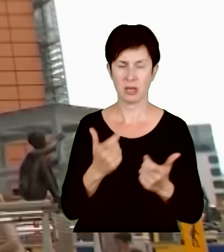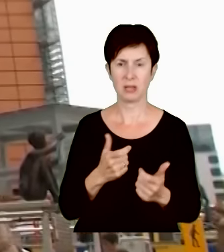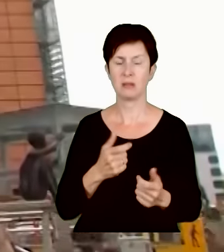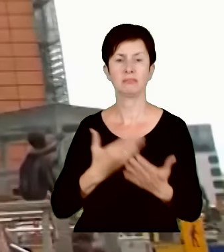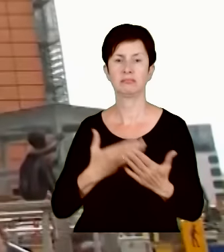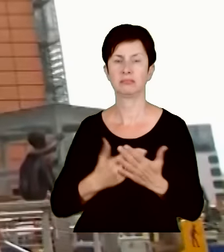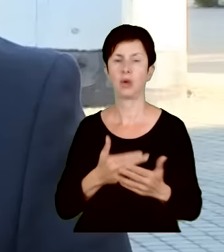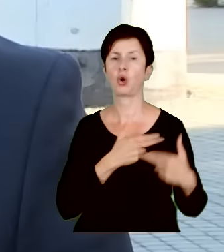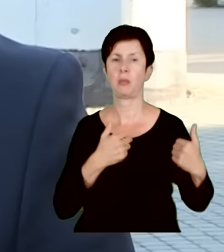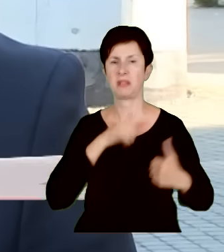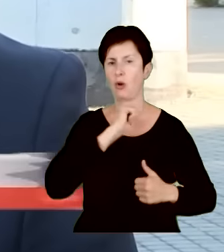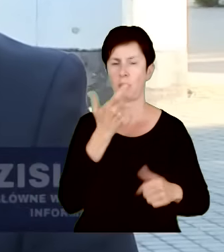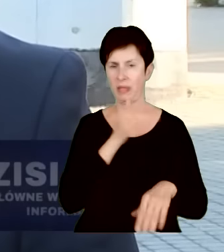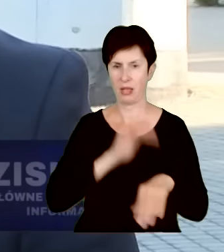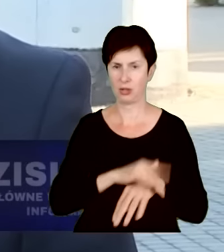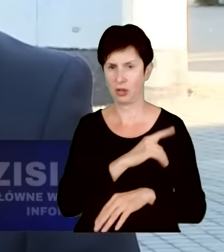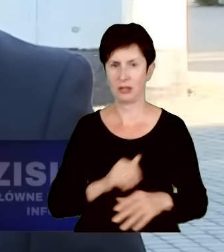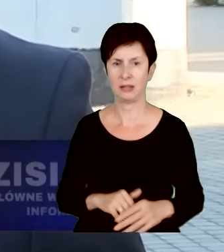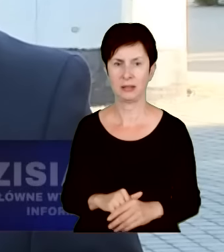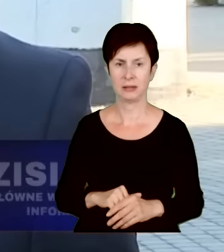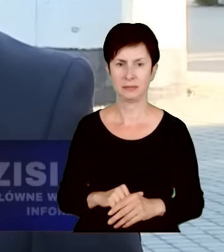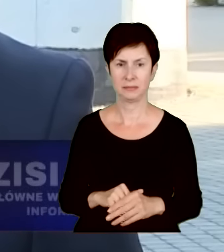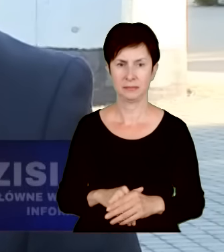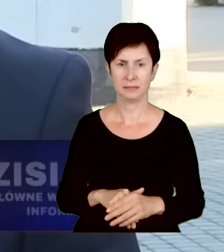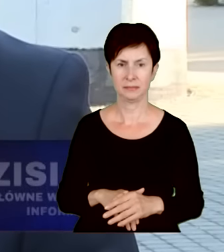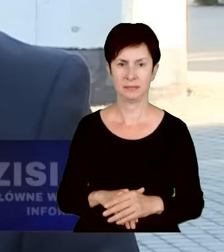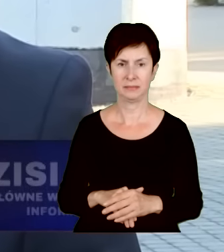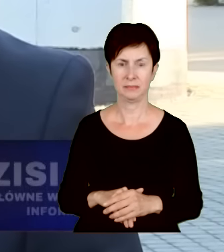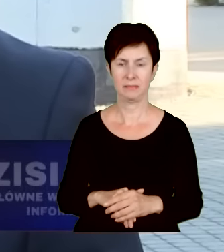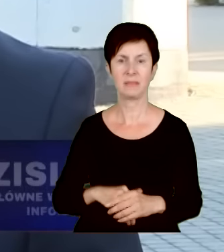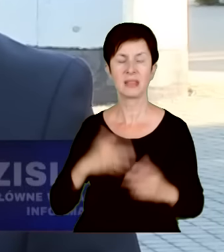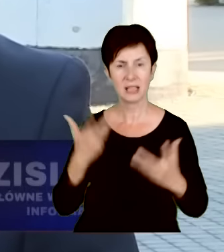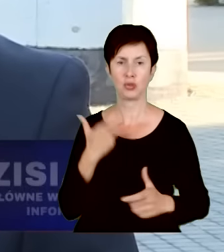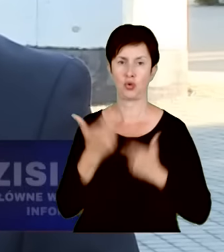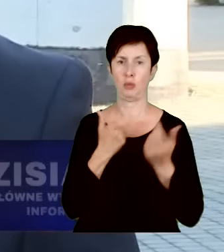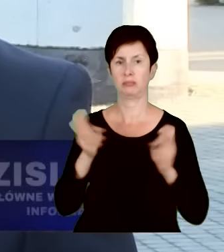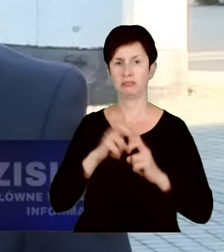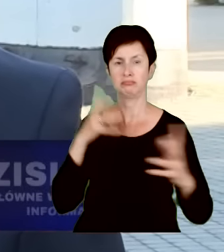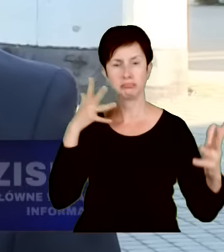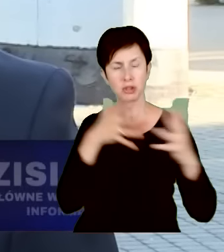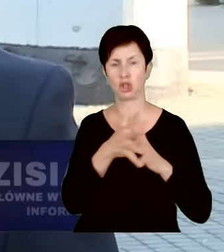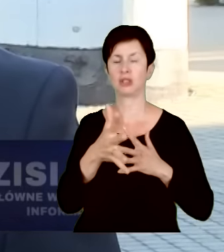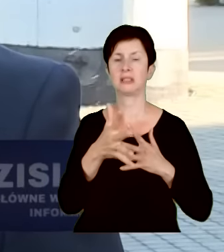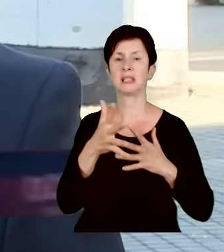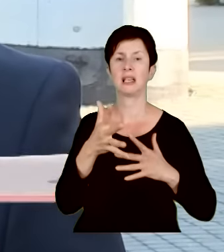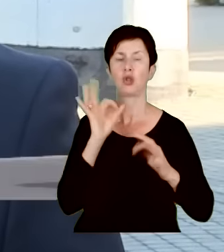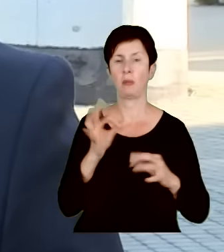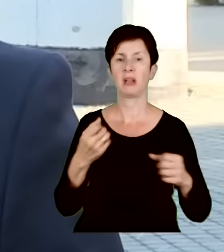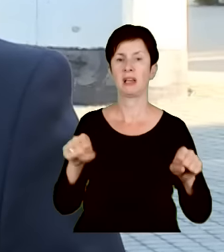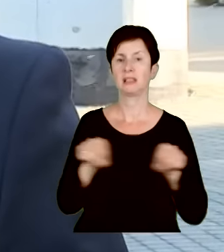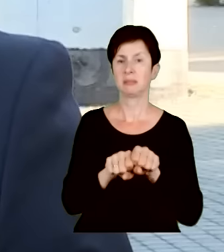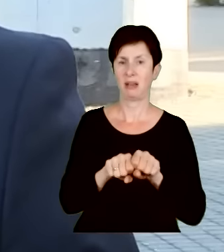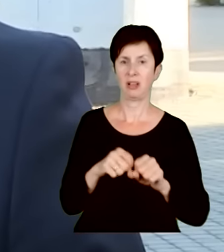Komisji Europejskiej miała polegać na stworzeniu przejrzystego sprawnego wymiaru sprawiedliwości dla obywateli a nie dla